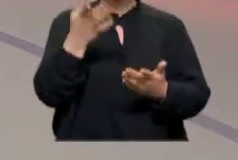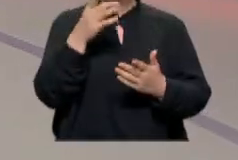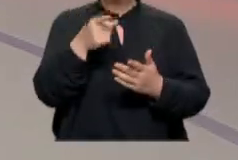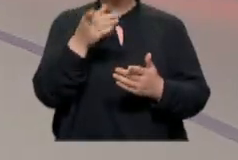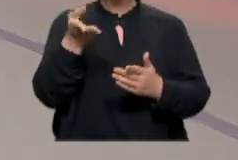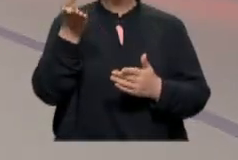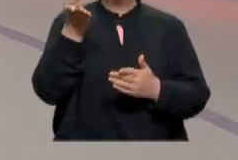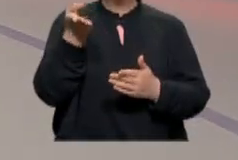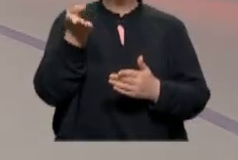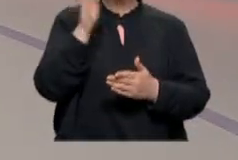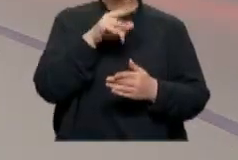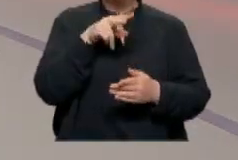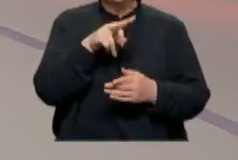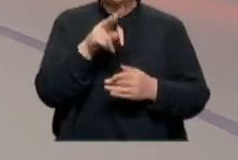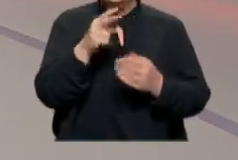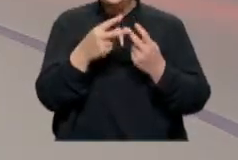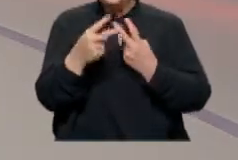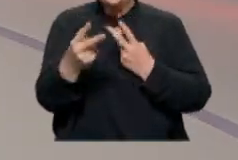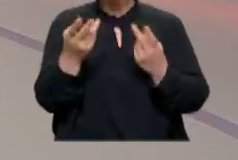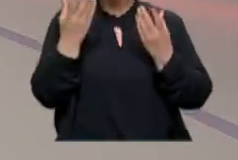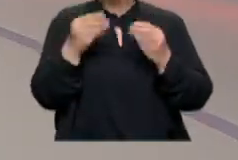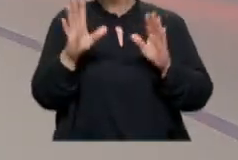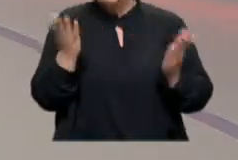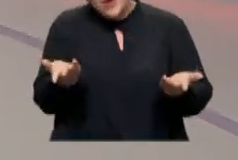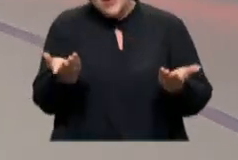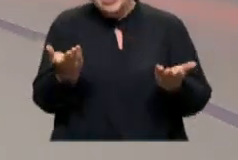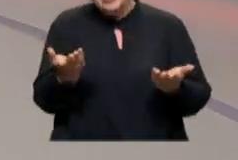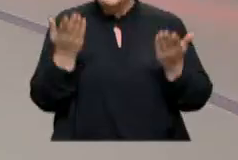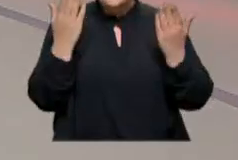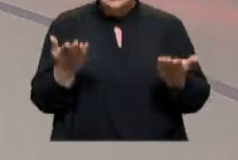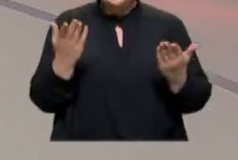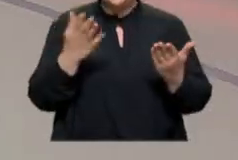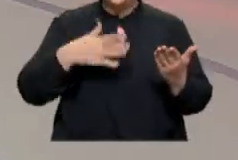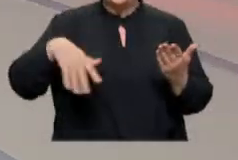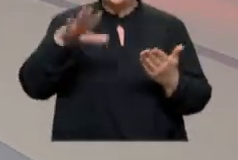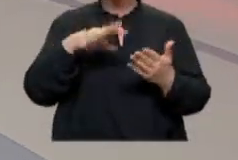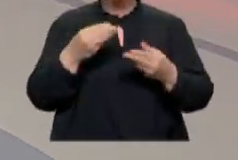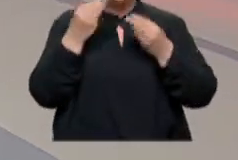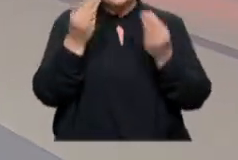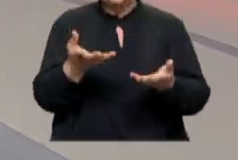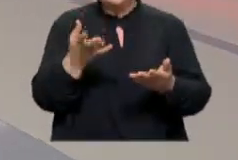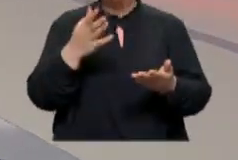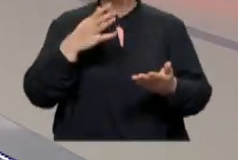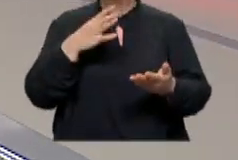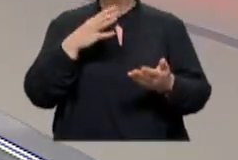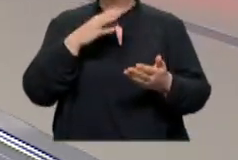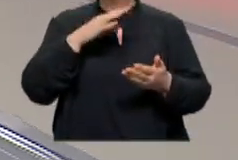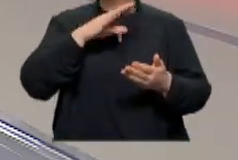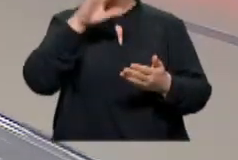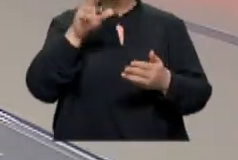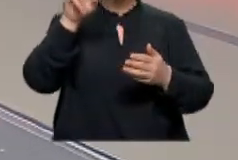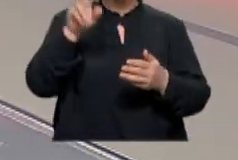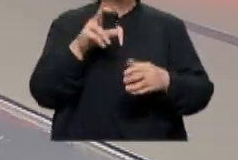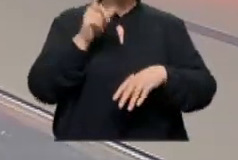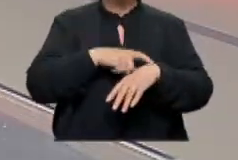da başka bir yolu ve sıralaması da olmuyor doğrusu. Keşke hepsini verebilsek bütün